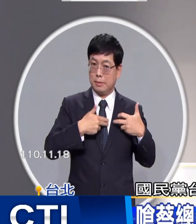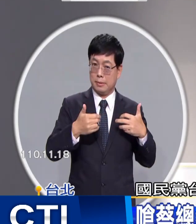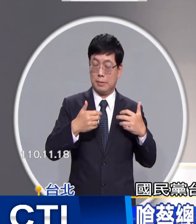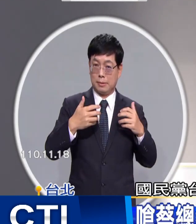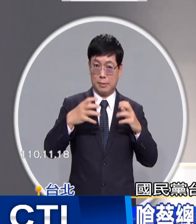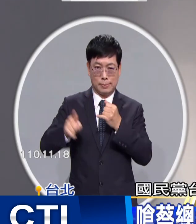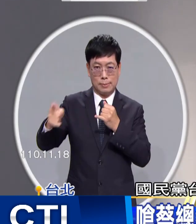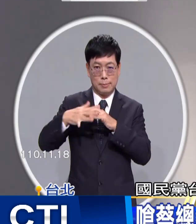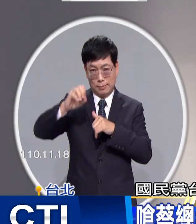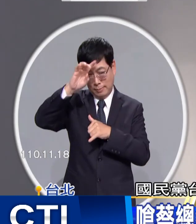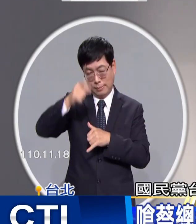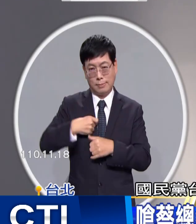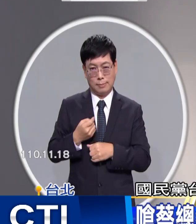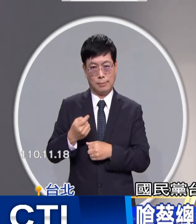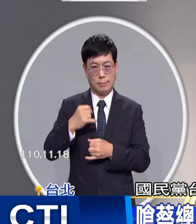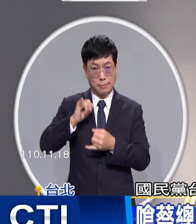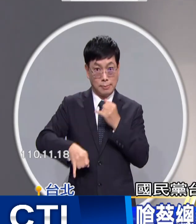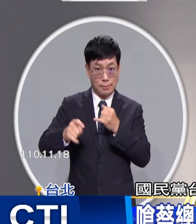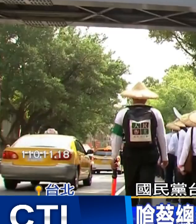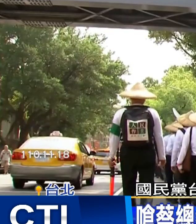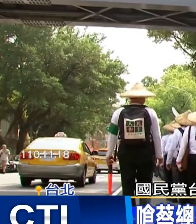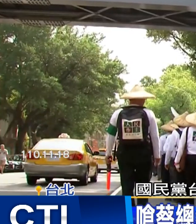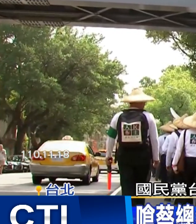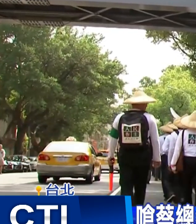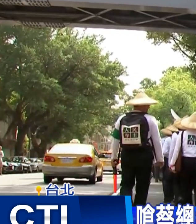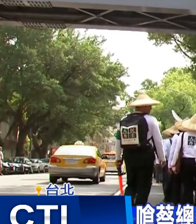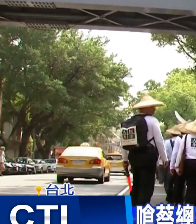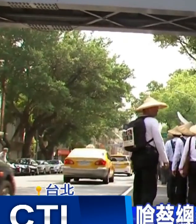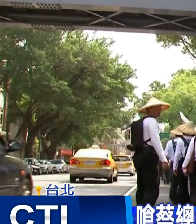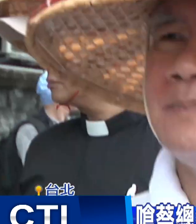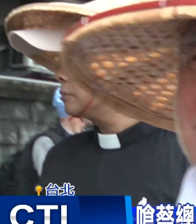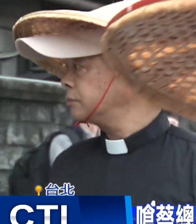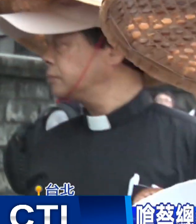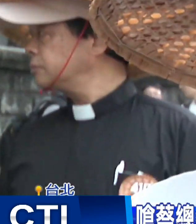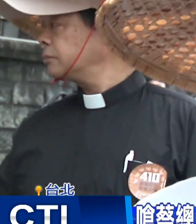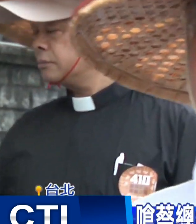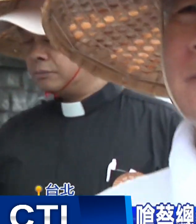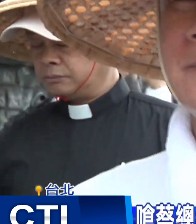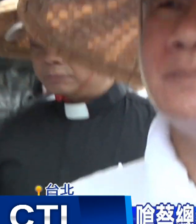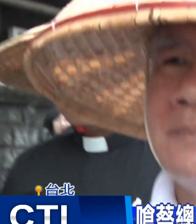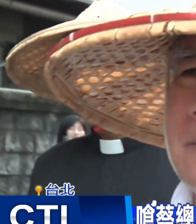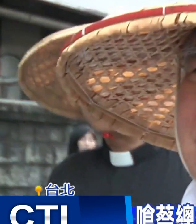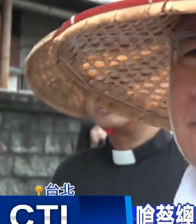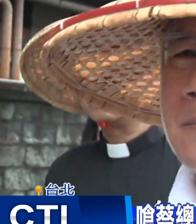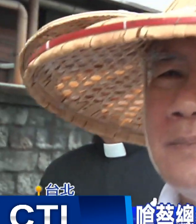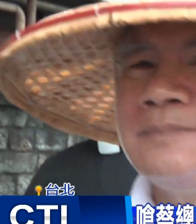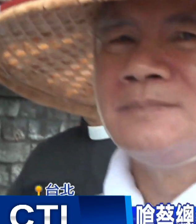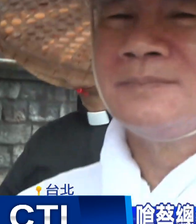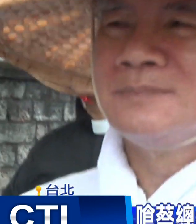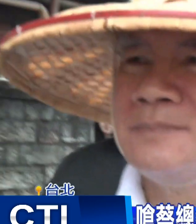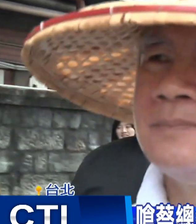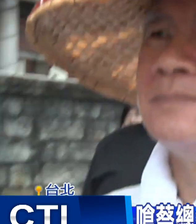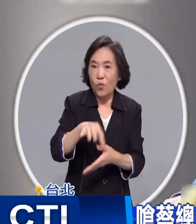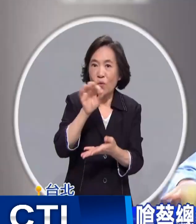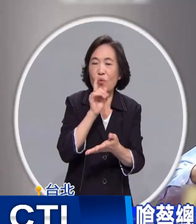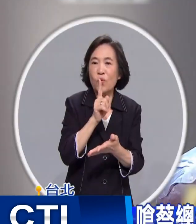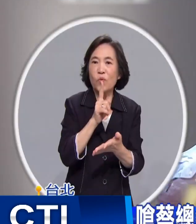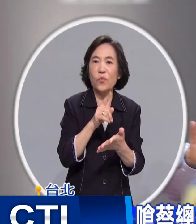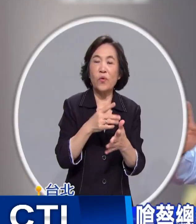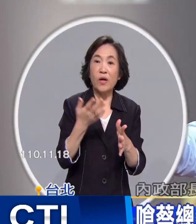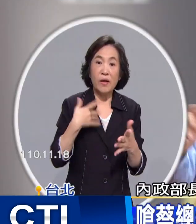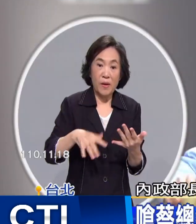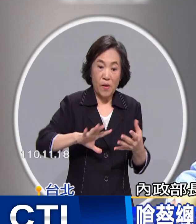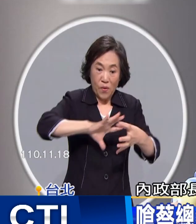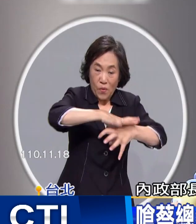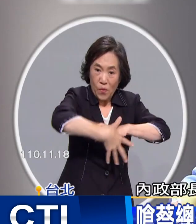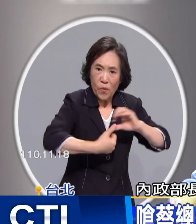荣声讨公投的叛徒蔡英文。 民进党过去拼命推动公投帮大选，罗志强狠狠打脸徐国勇。 他说全